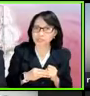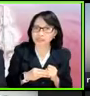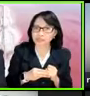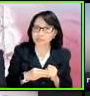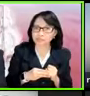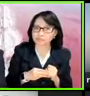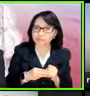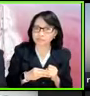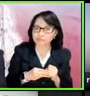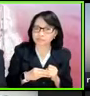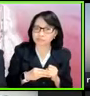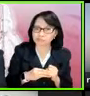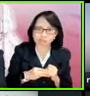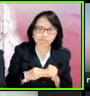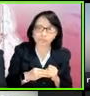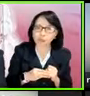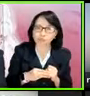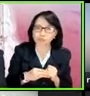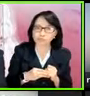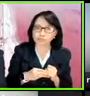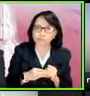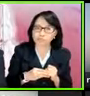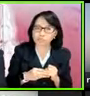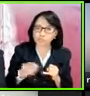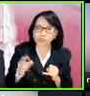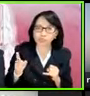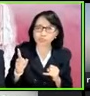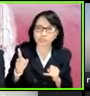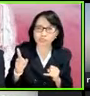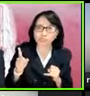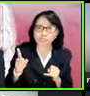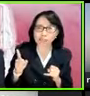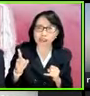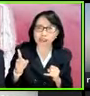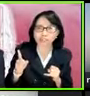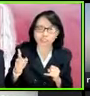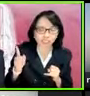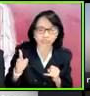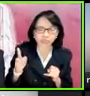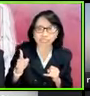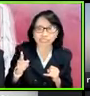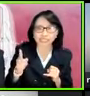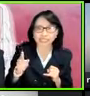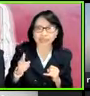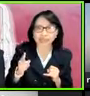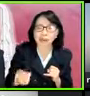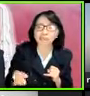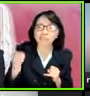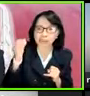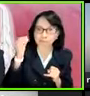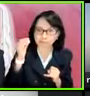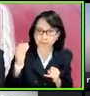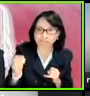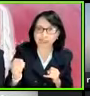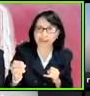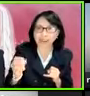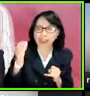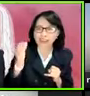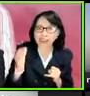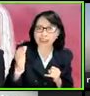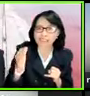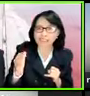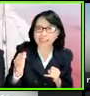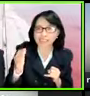saudara-saudara bagi Paulus tugas utama di dunia ini adalah menyampaikan